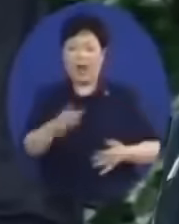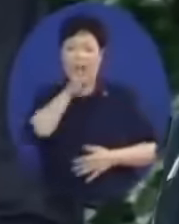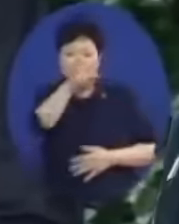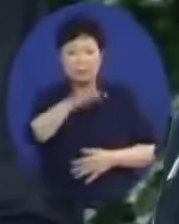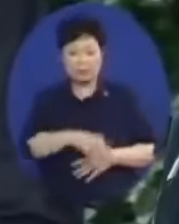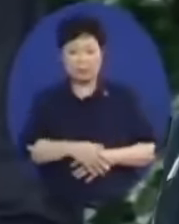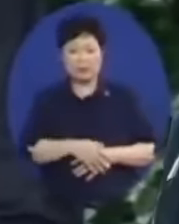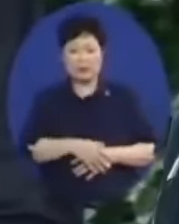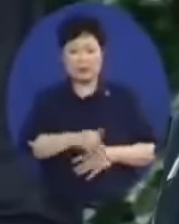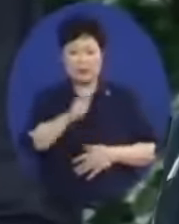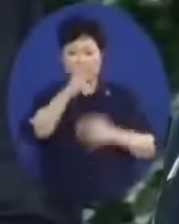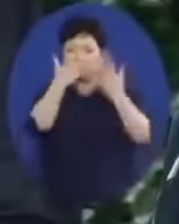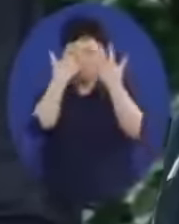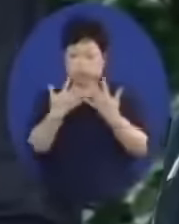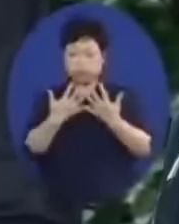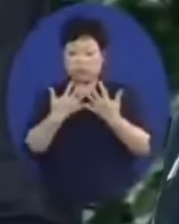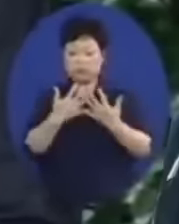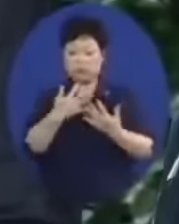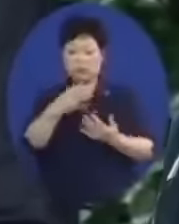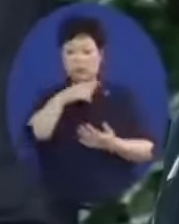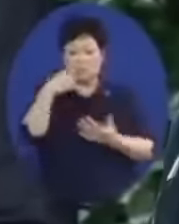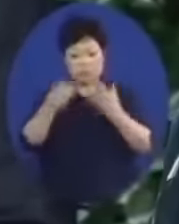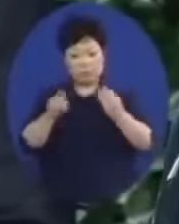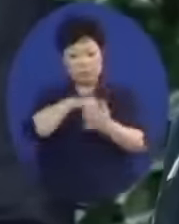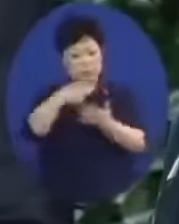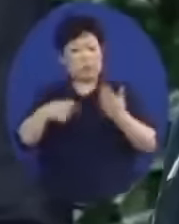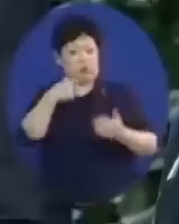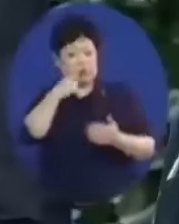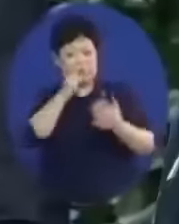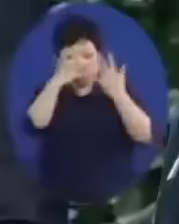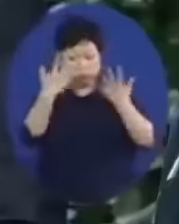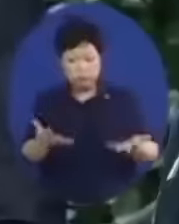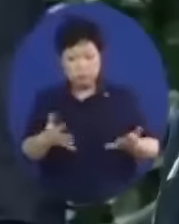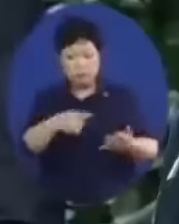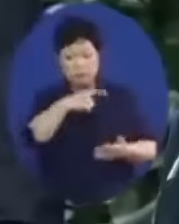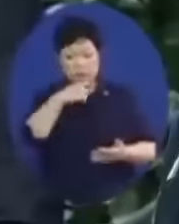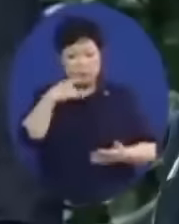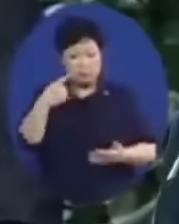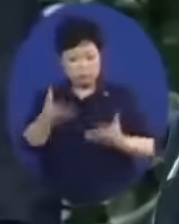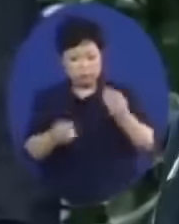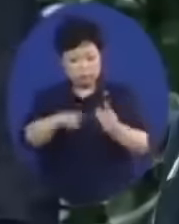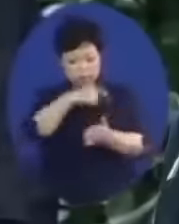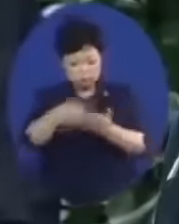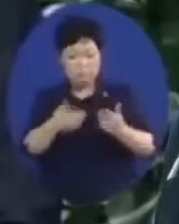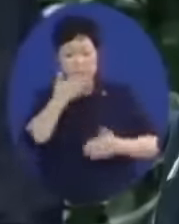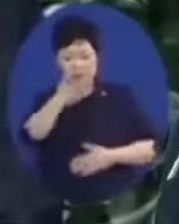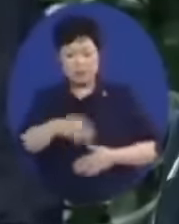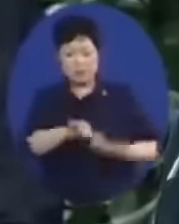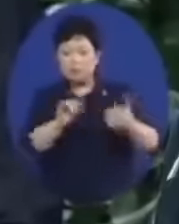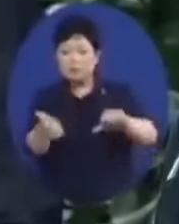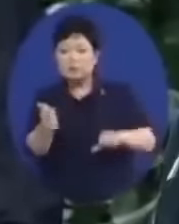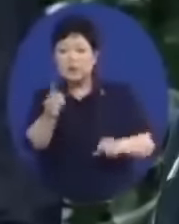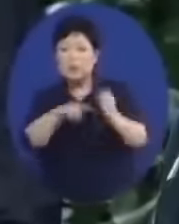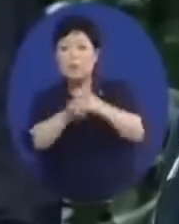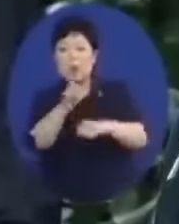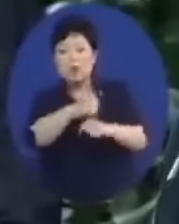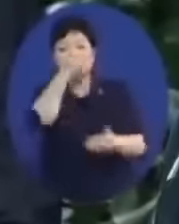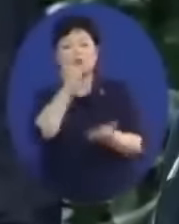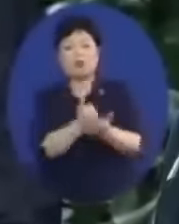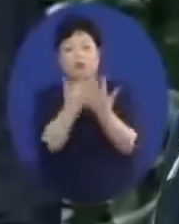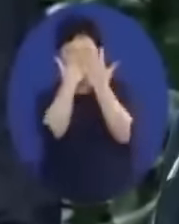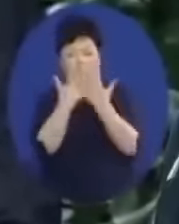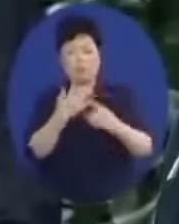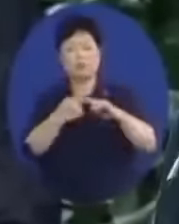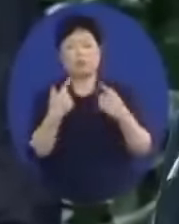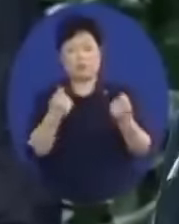빚을 청산 못하기 때문인 것입니다. 감옥에서 나와야 빚을 청산한 증거가 되는 것입니다. 죽음이라는 것은 죄의 감옥인